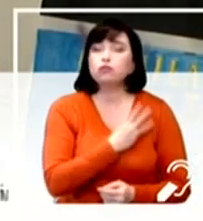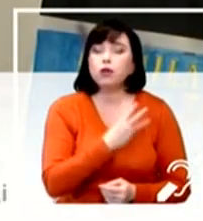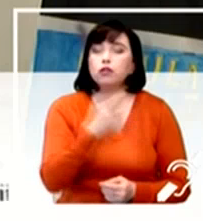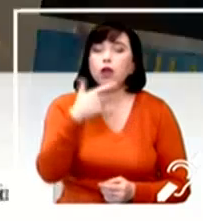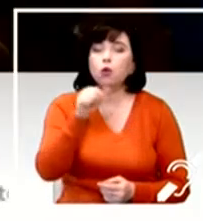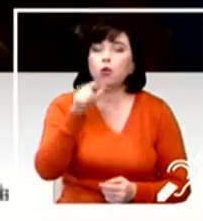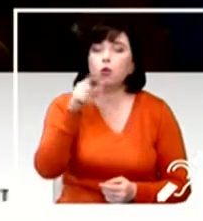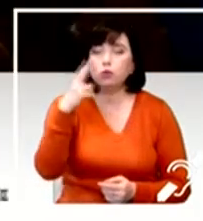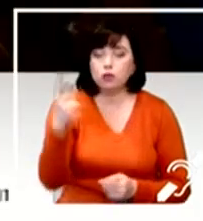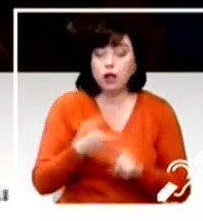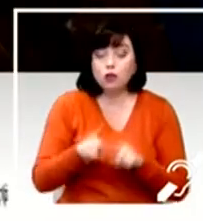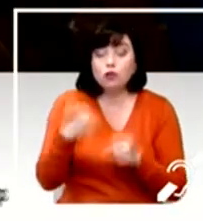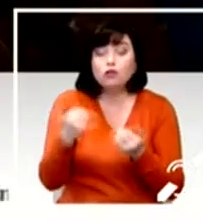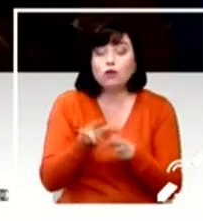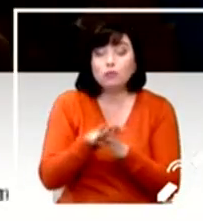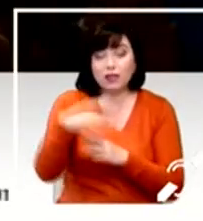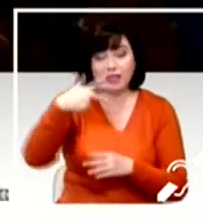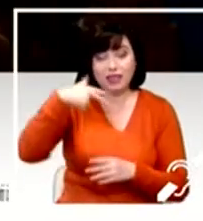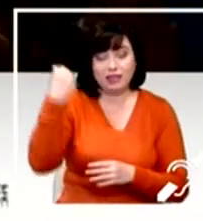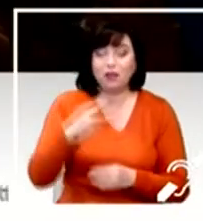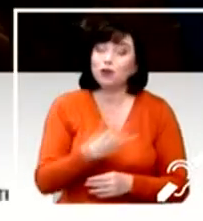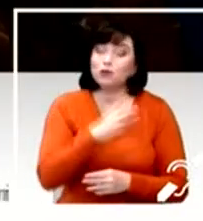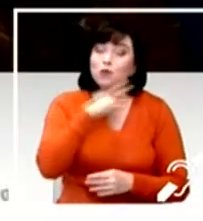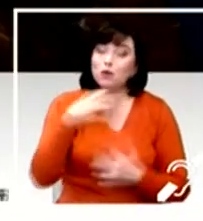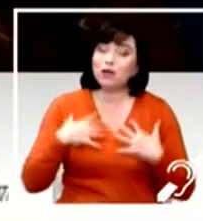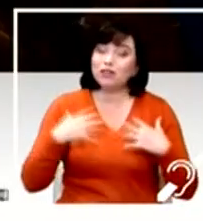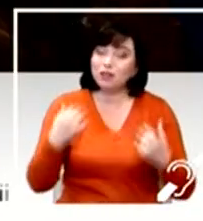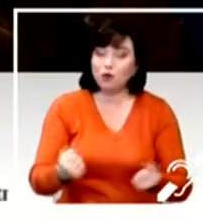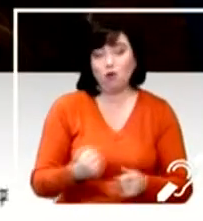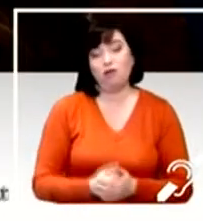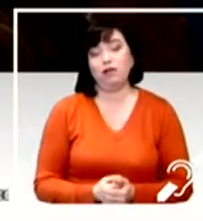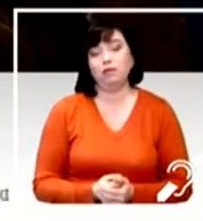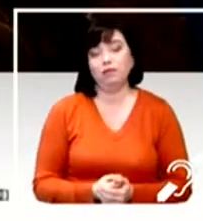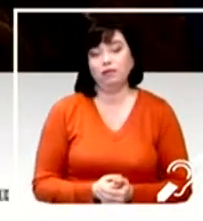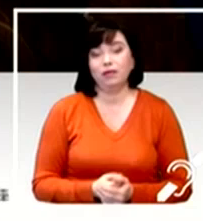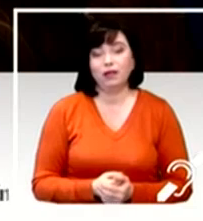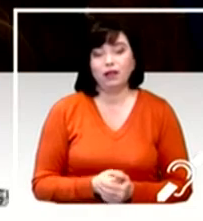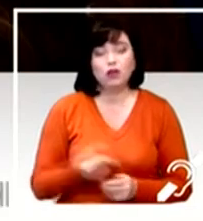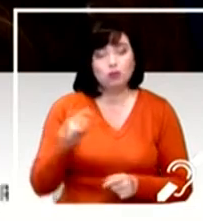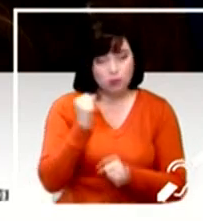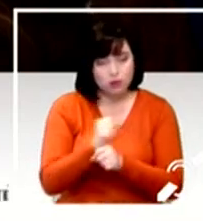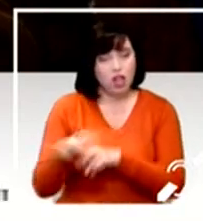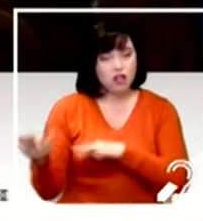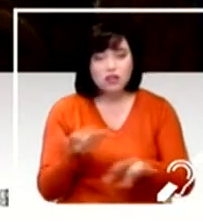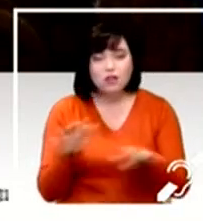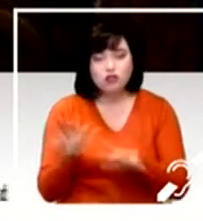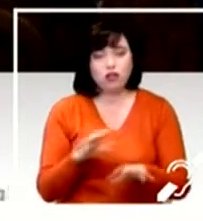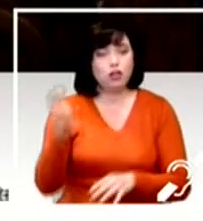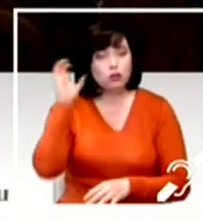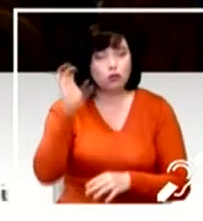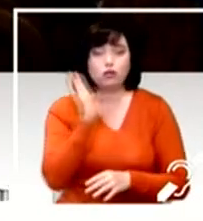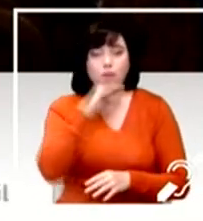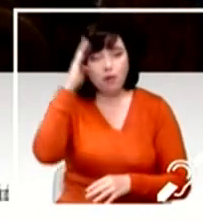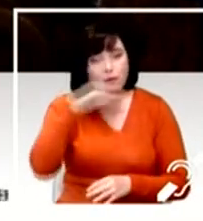lui Guguță, care împlinește astăzi 30 de ani? Doresc multă sănătate, să facă mișcare mult, să asculte de părinți,